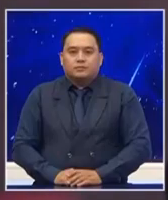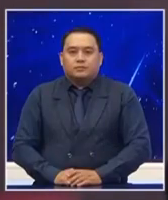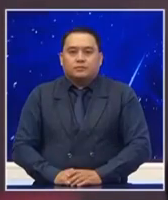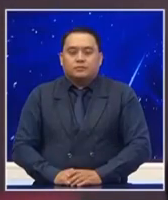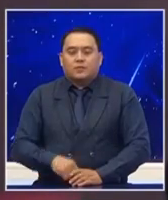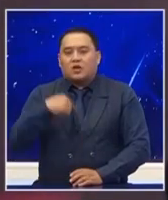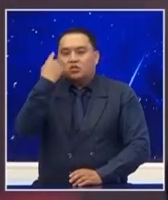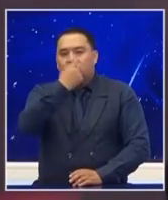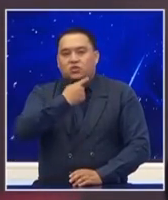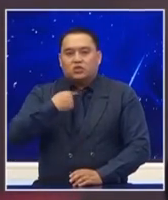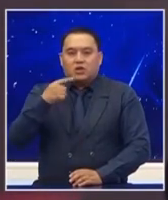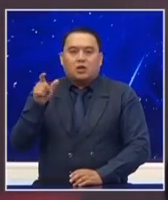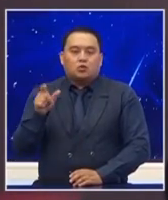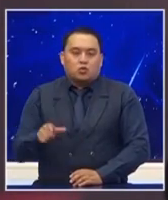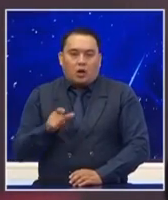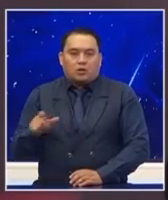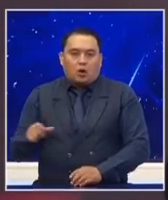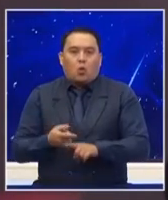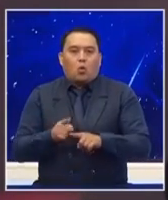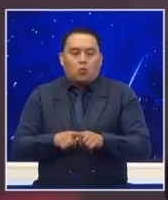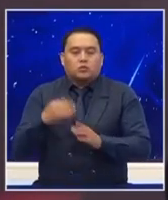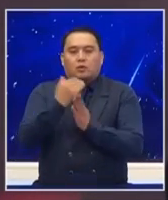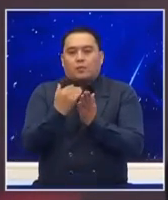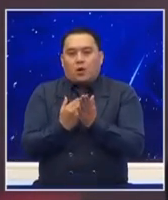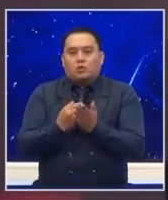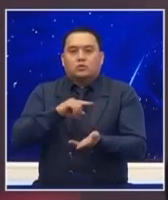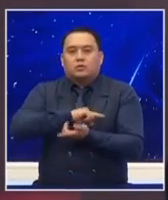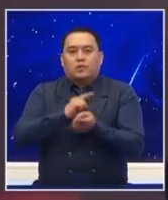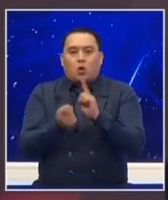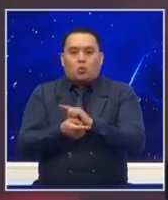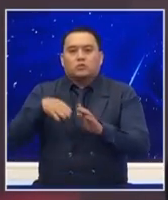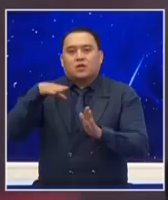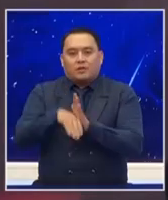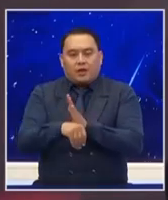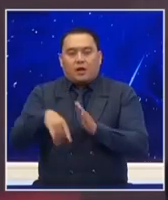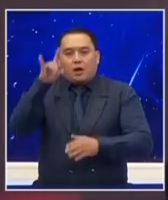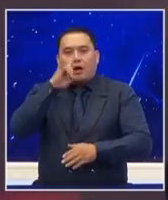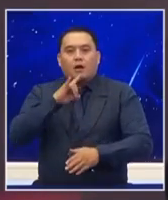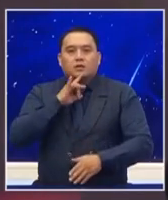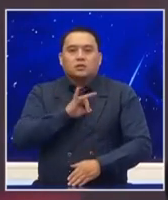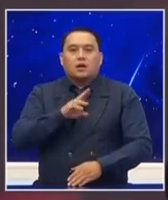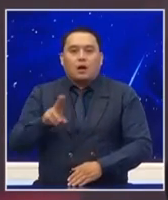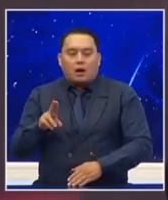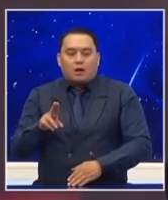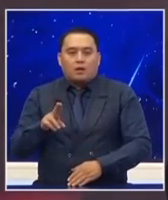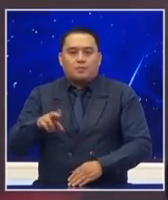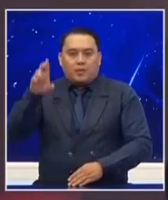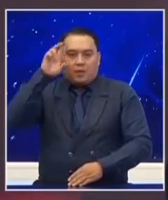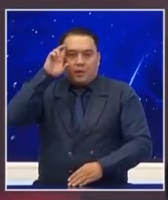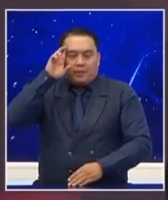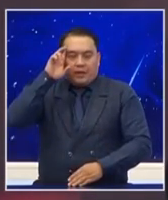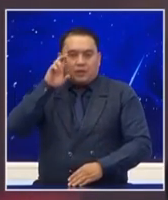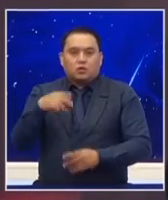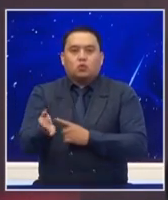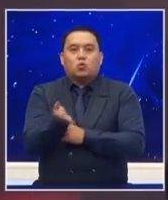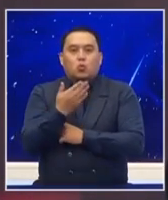Жеке тұлғаларға осы қағидаларға енгізілген өзгерістерге сәйкес Қазақстан Республикасының мемлекеттік